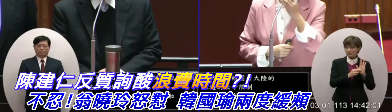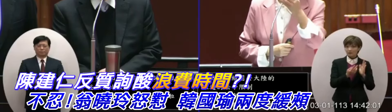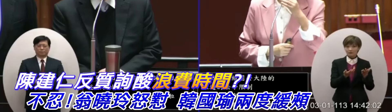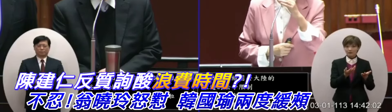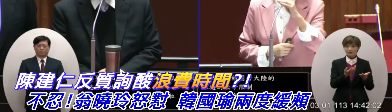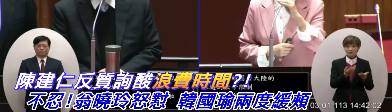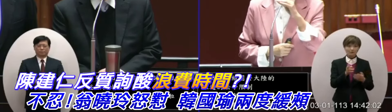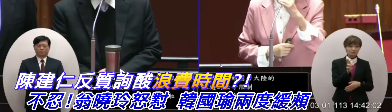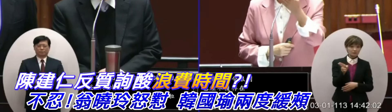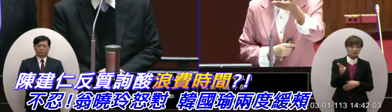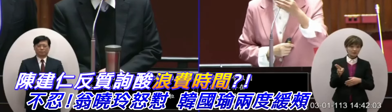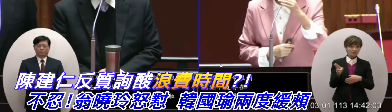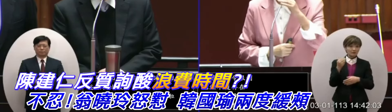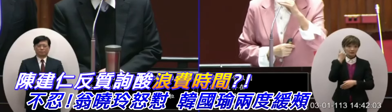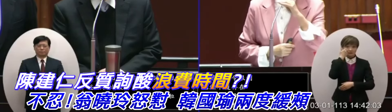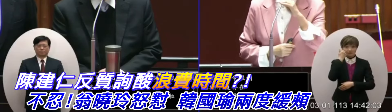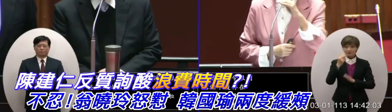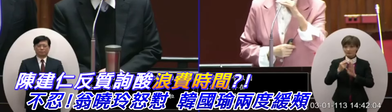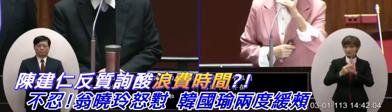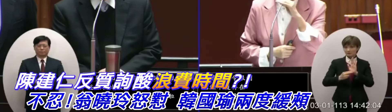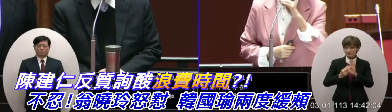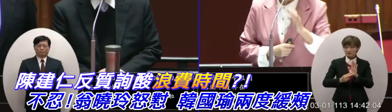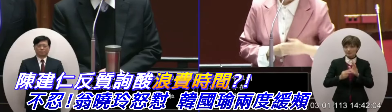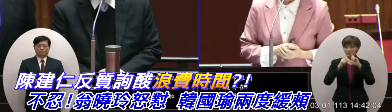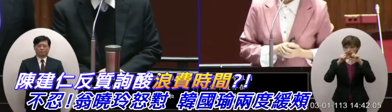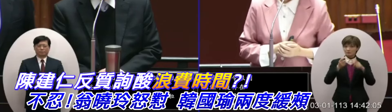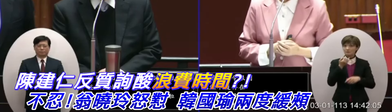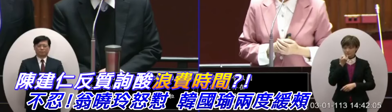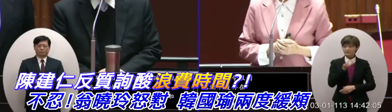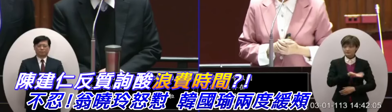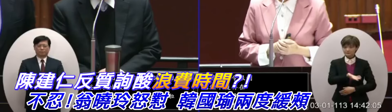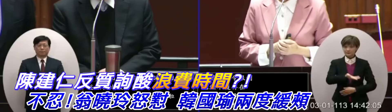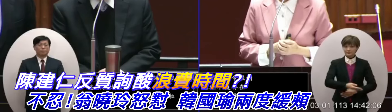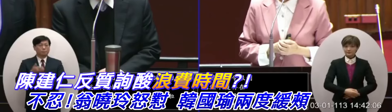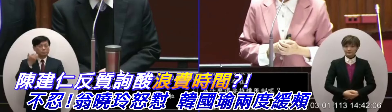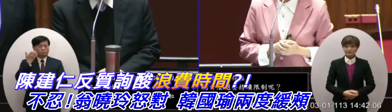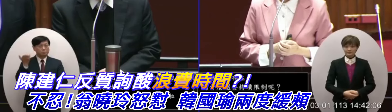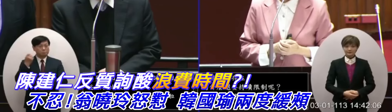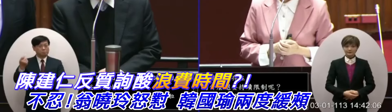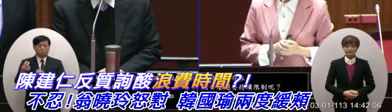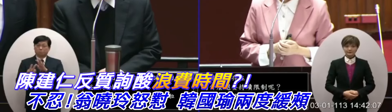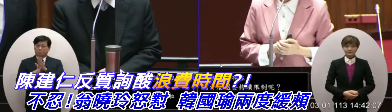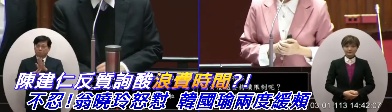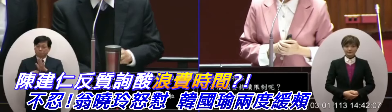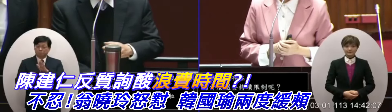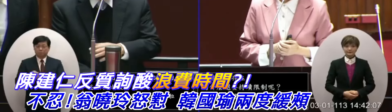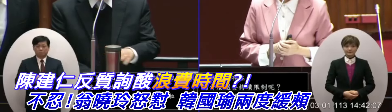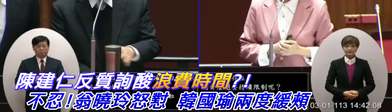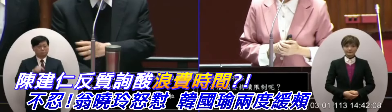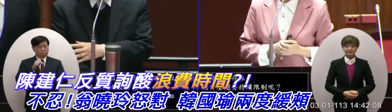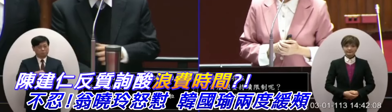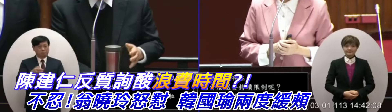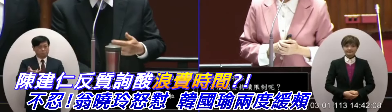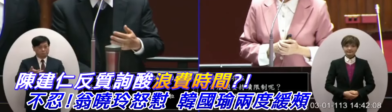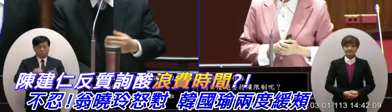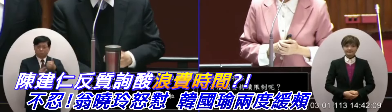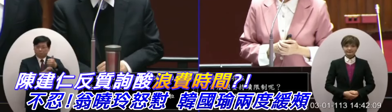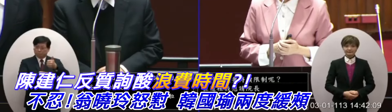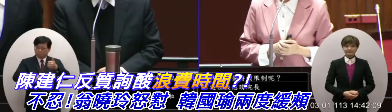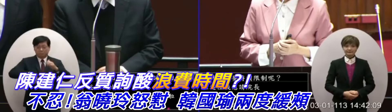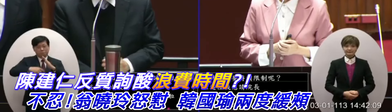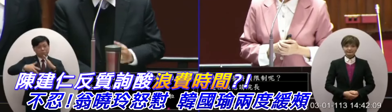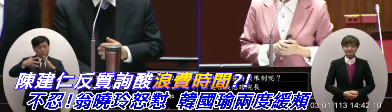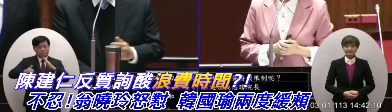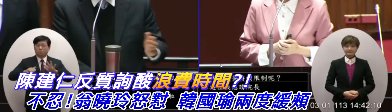个部长回答。 如果照你刚才这样讲的说，这个部会还有院